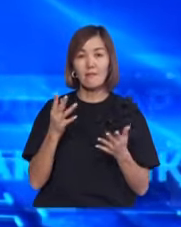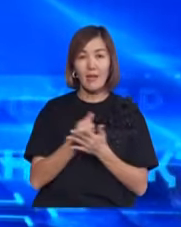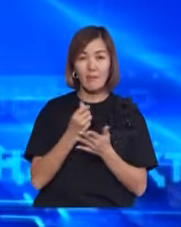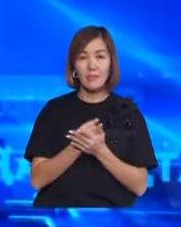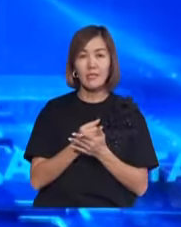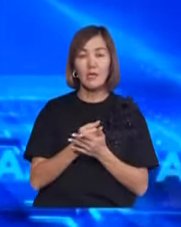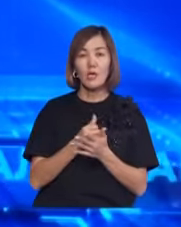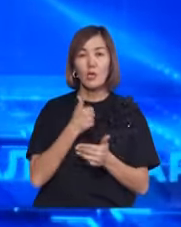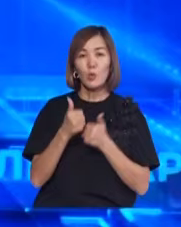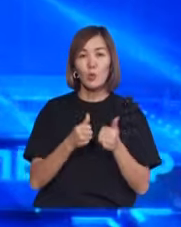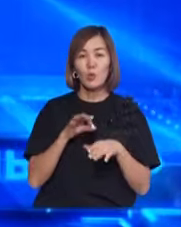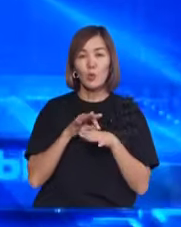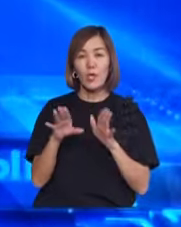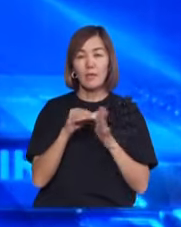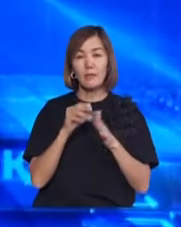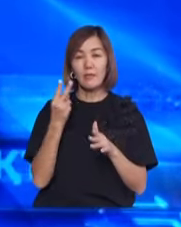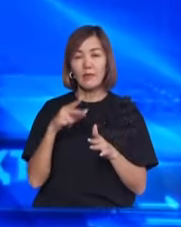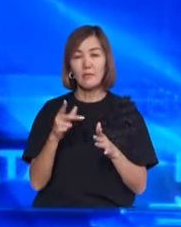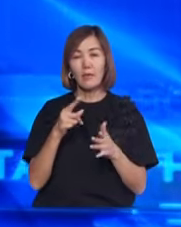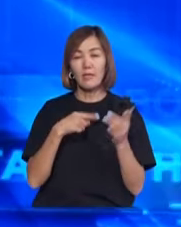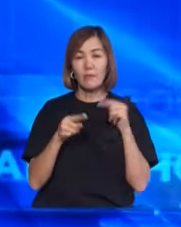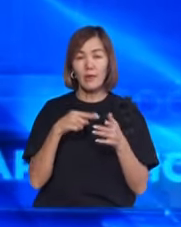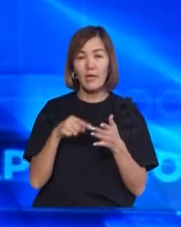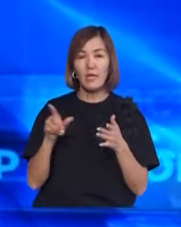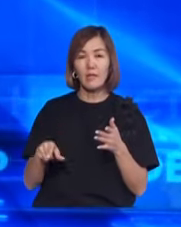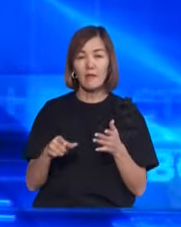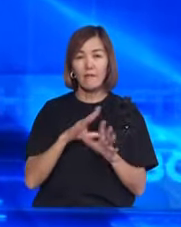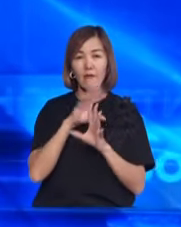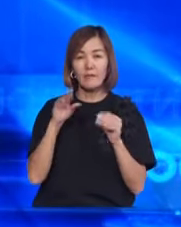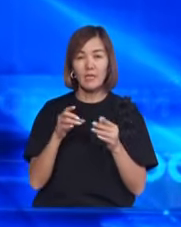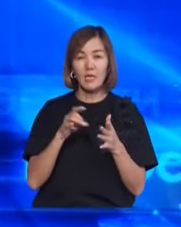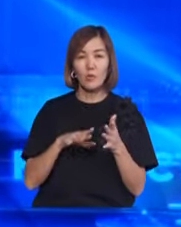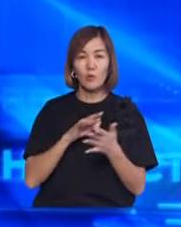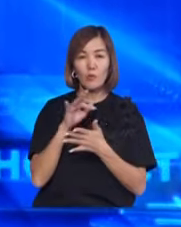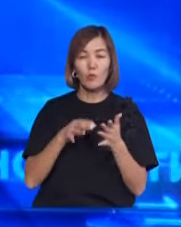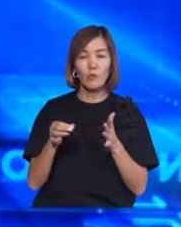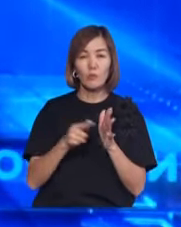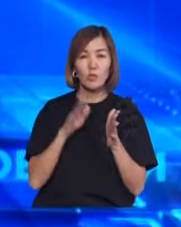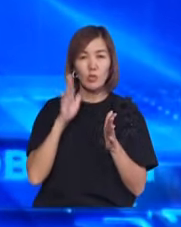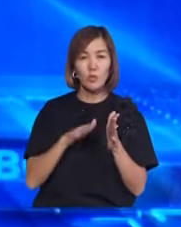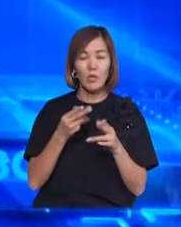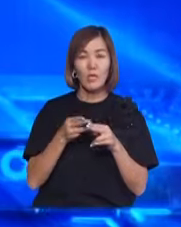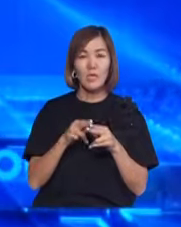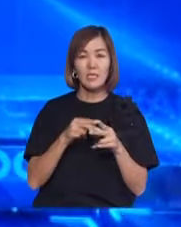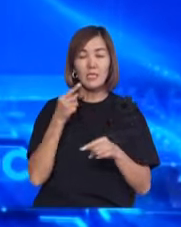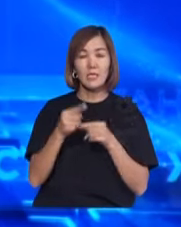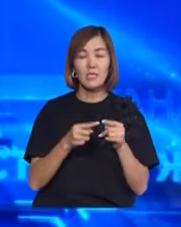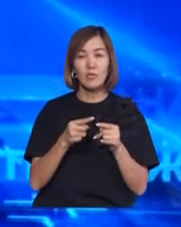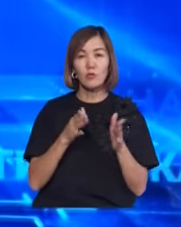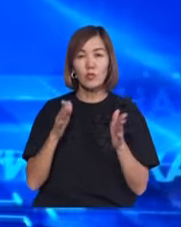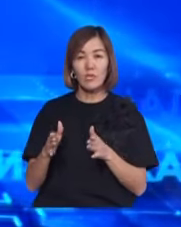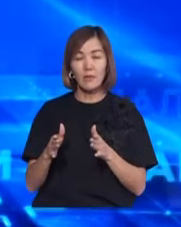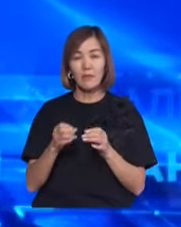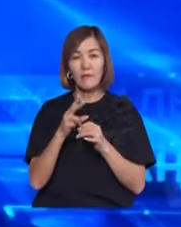Табыс». В региональный тур были отобраны 25 поэтов-ветеранов из всех районов и городов области Жетысу. Из них на следующий этап